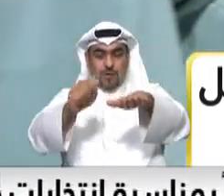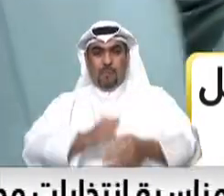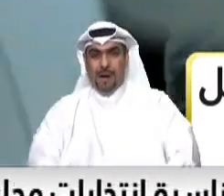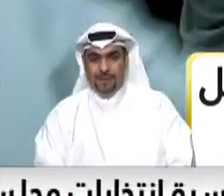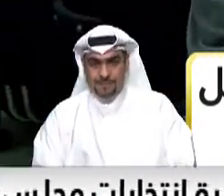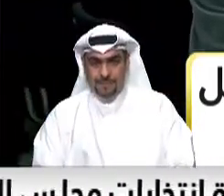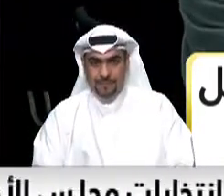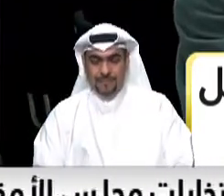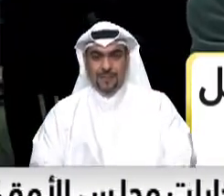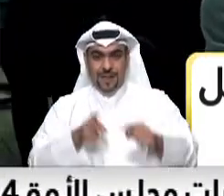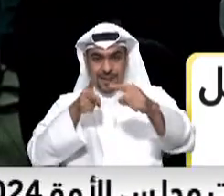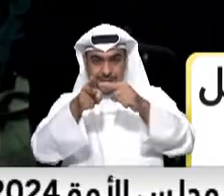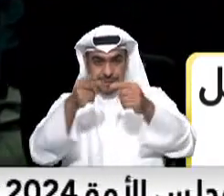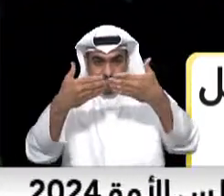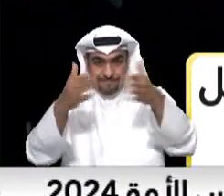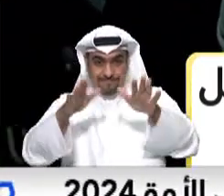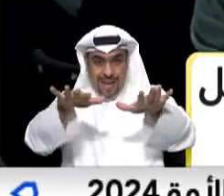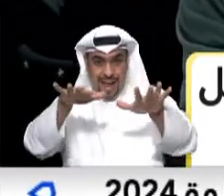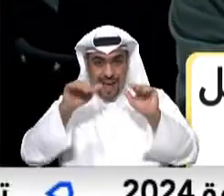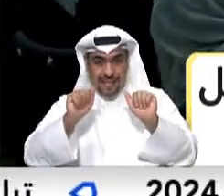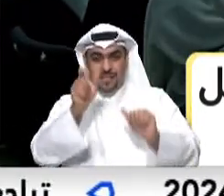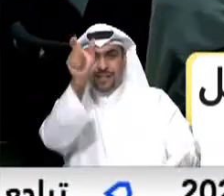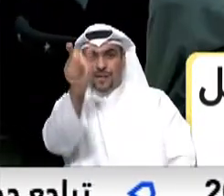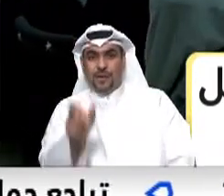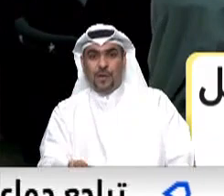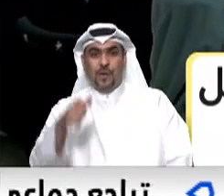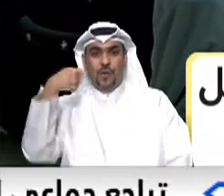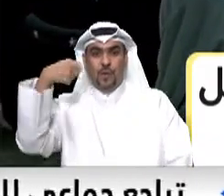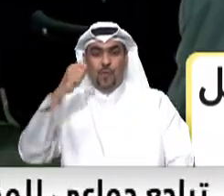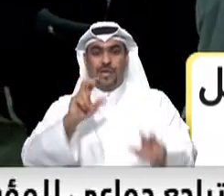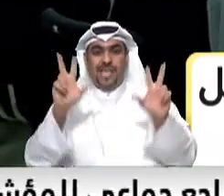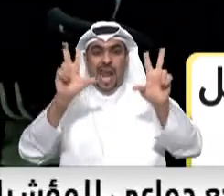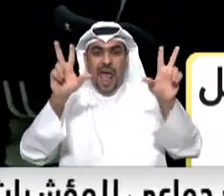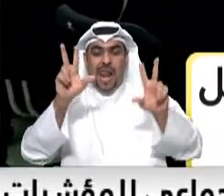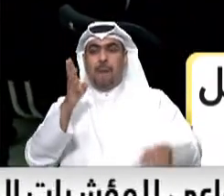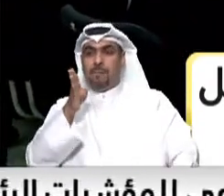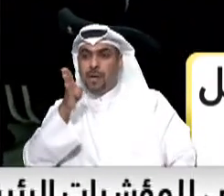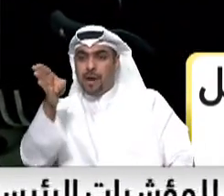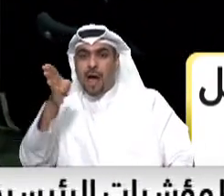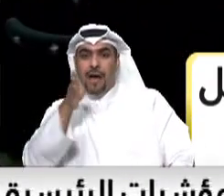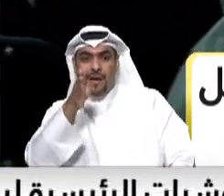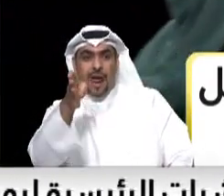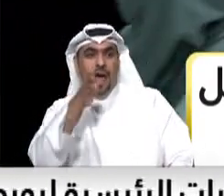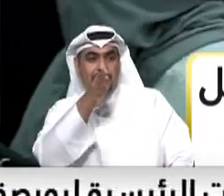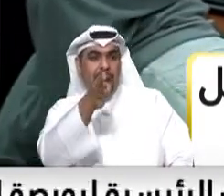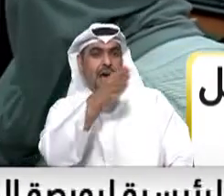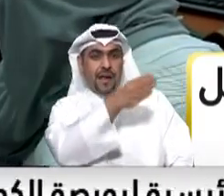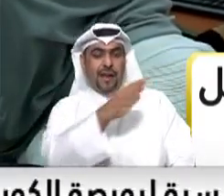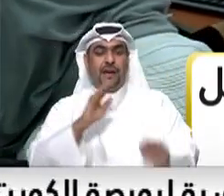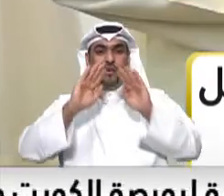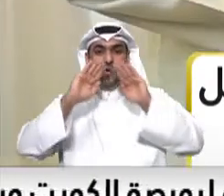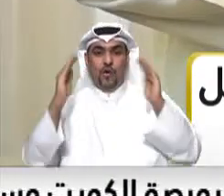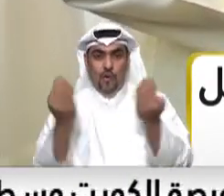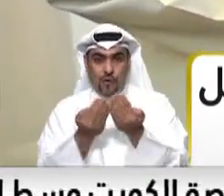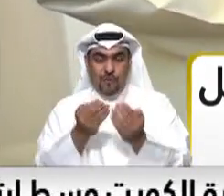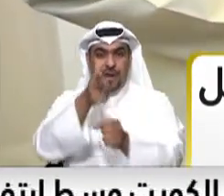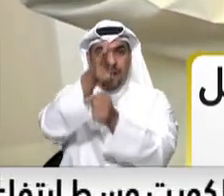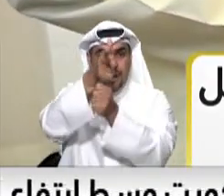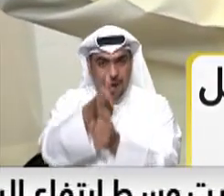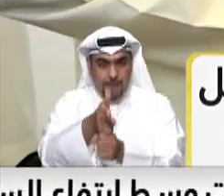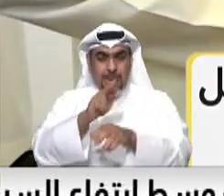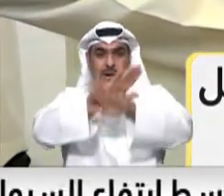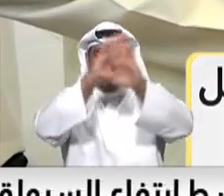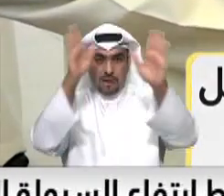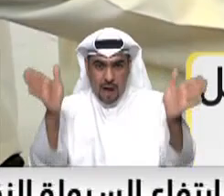وبعد افتتاح المركز قام الوزير المطيري بجوله تفقد خلالها استديوهات الوزاره ومراكز العمل في مختلف